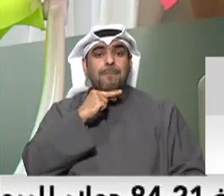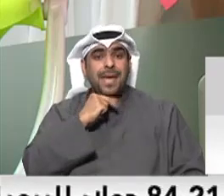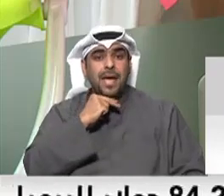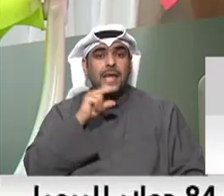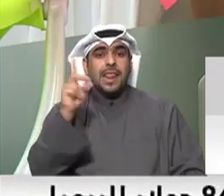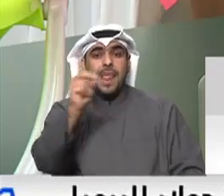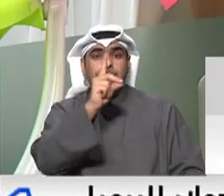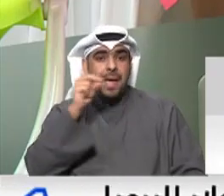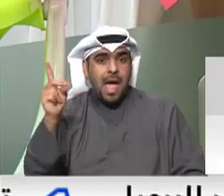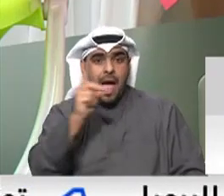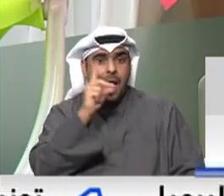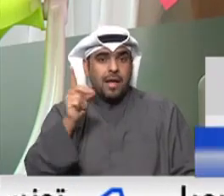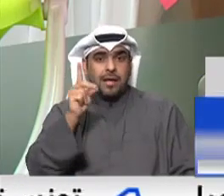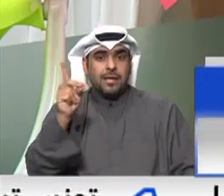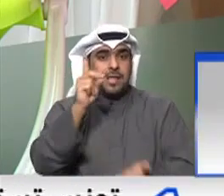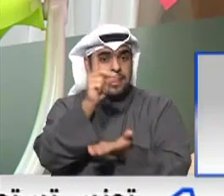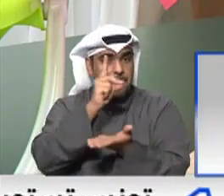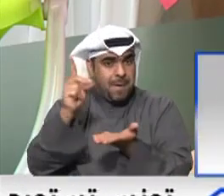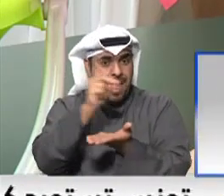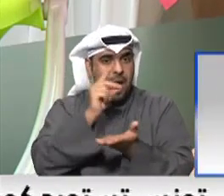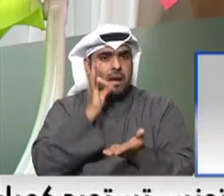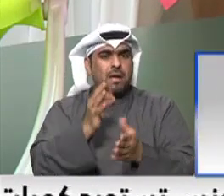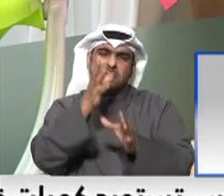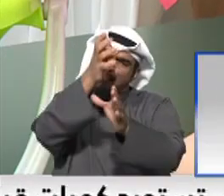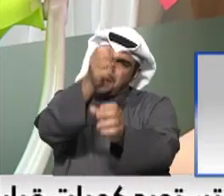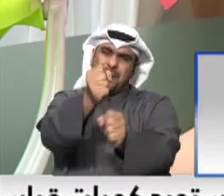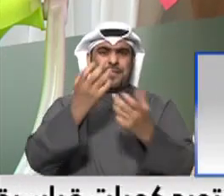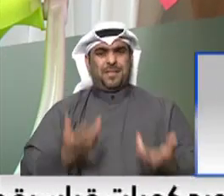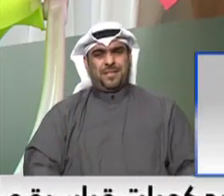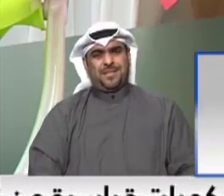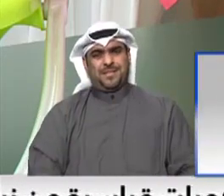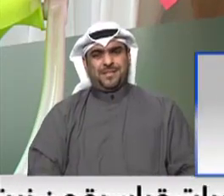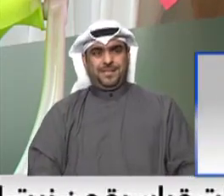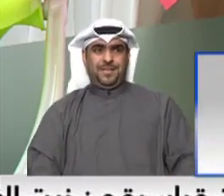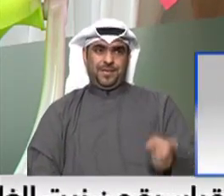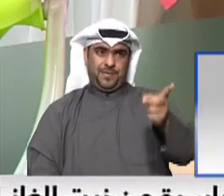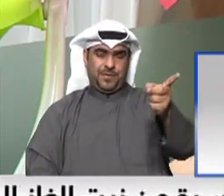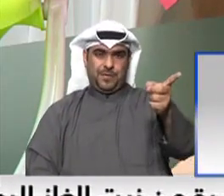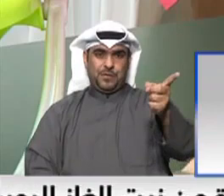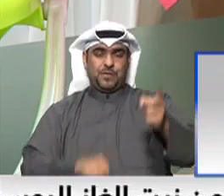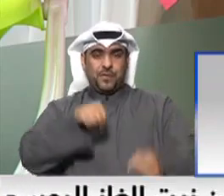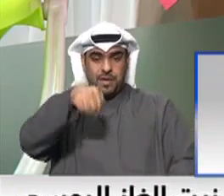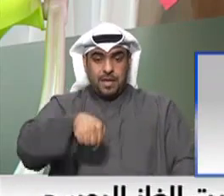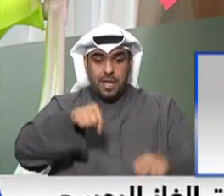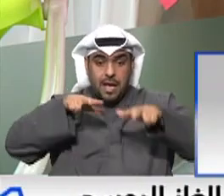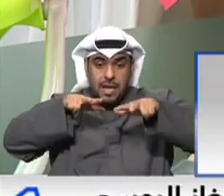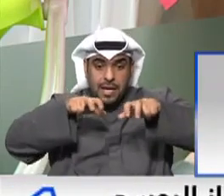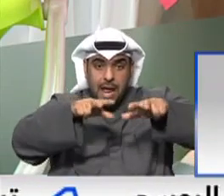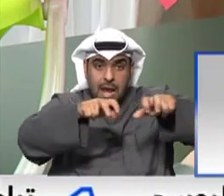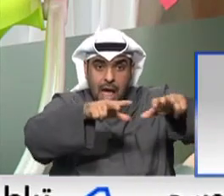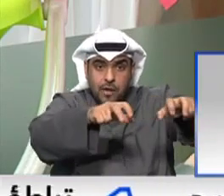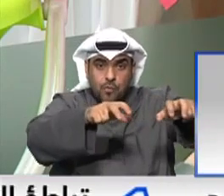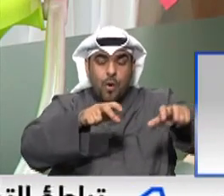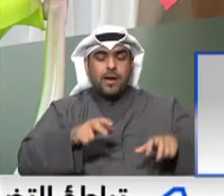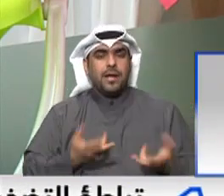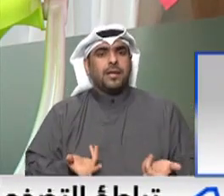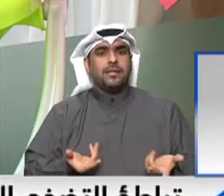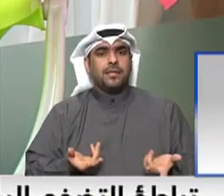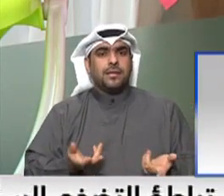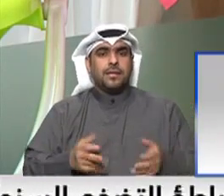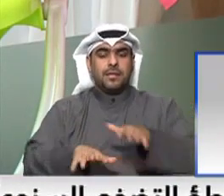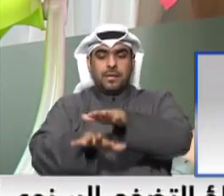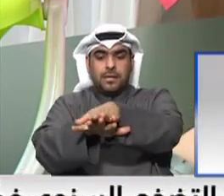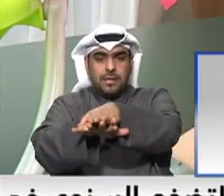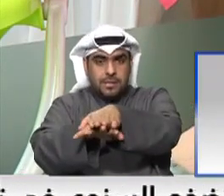كنا نركز على الكائنات الحيه والفطريه الموجوده في دوله الكويت مثل السلاح في البحريه